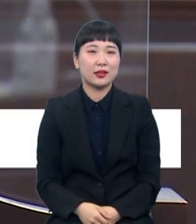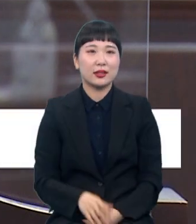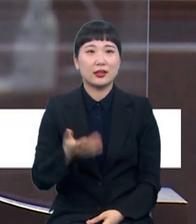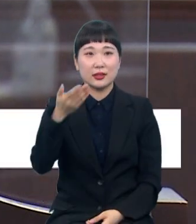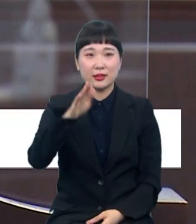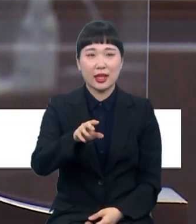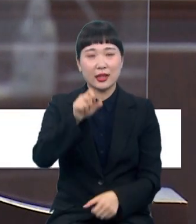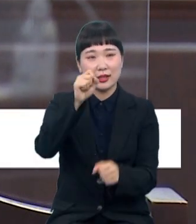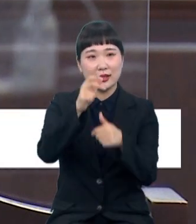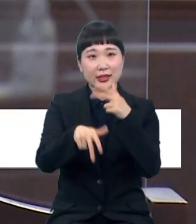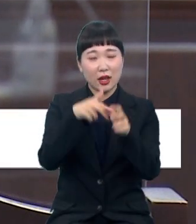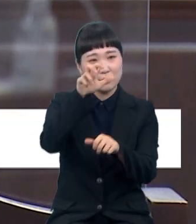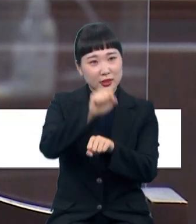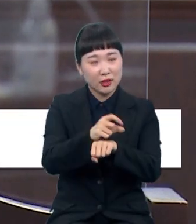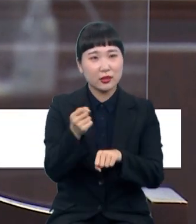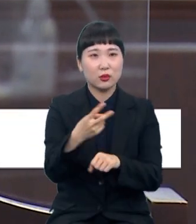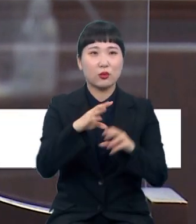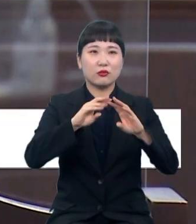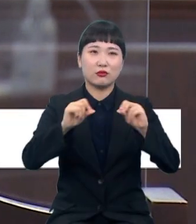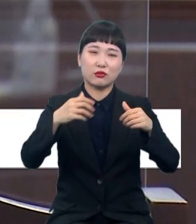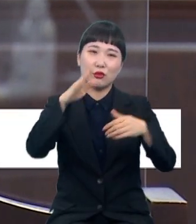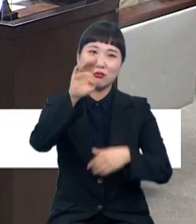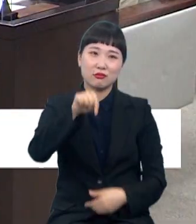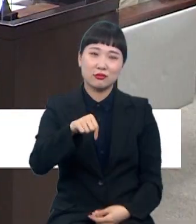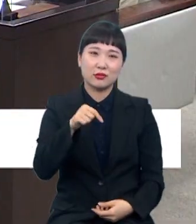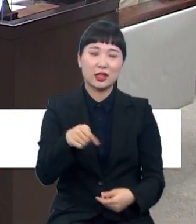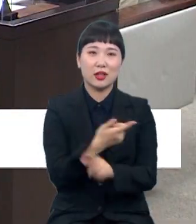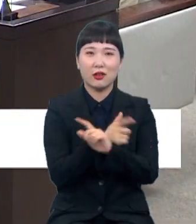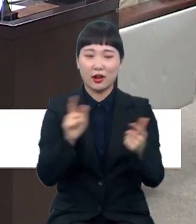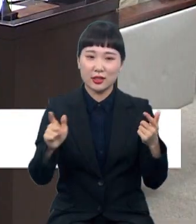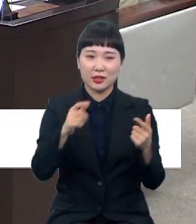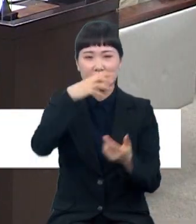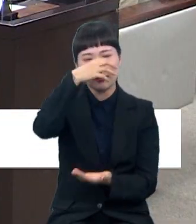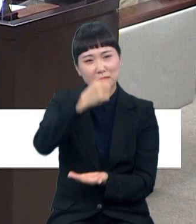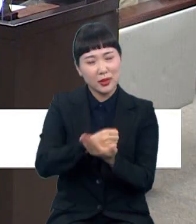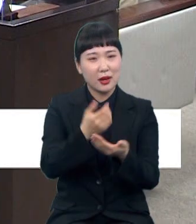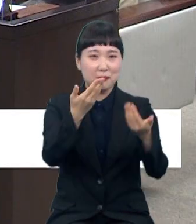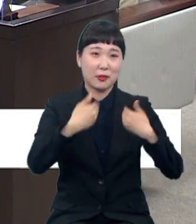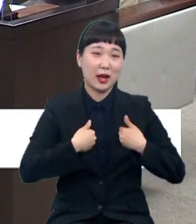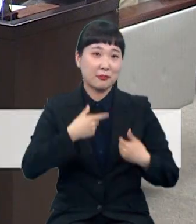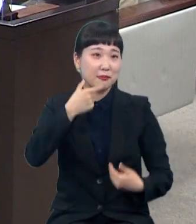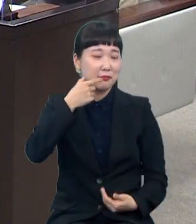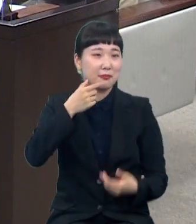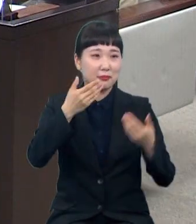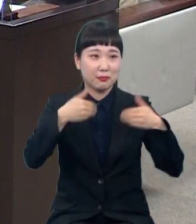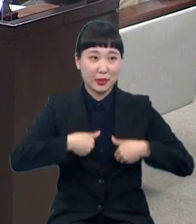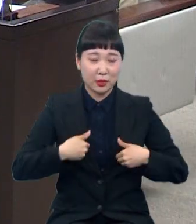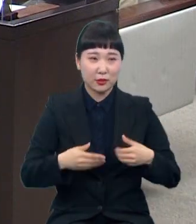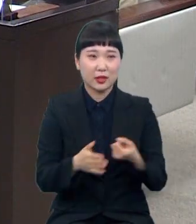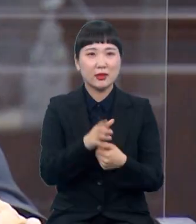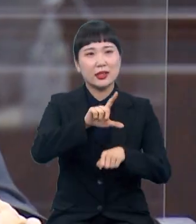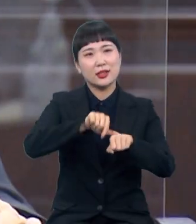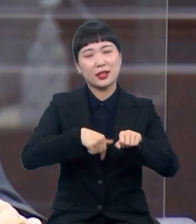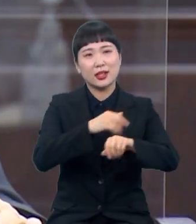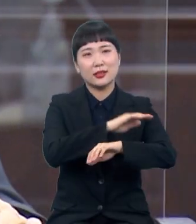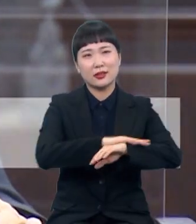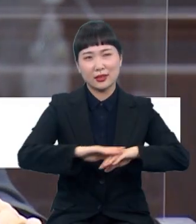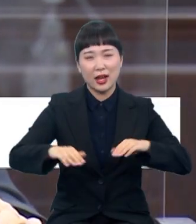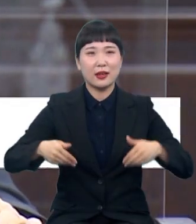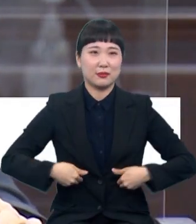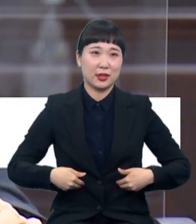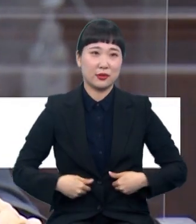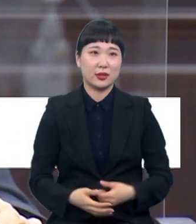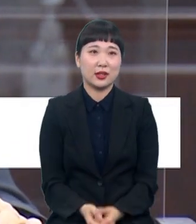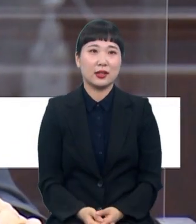사업성 확보와 국토부 승인 등 넘어야 할 산이 많아 실현되기까지 적지 않은 시간이 필요하다고 설명했습니다. 제2차